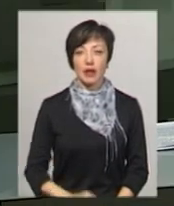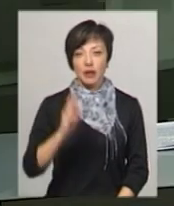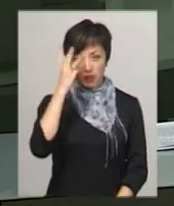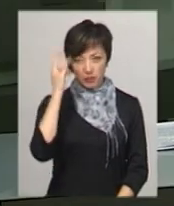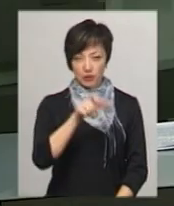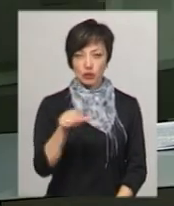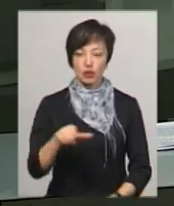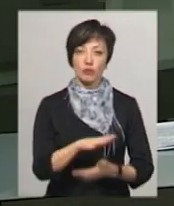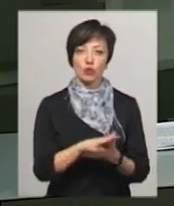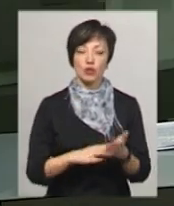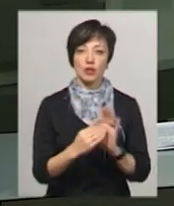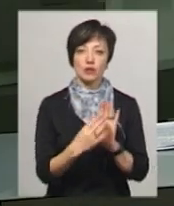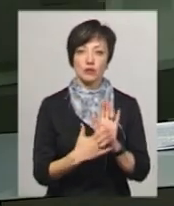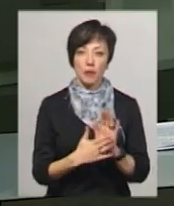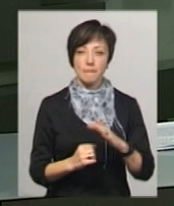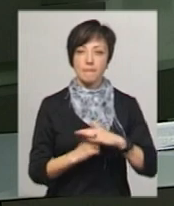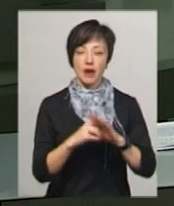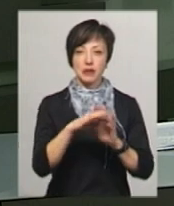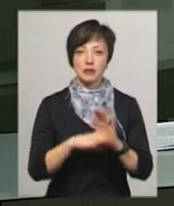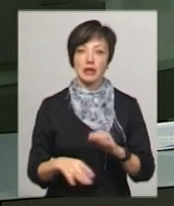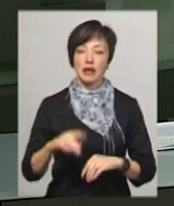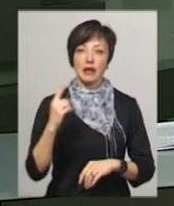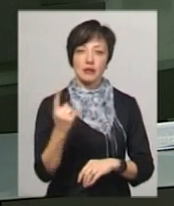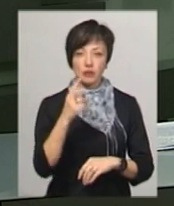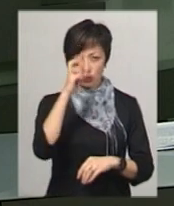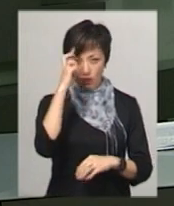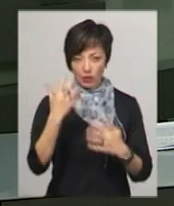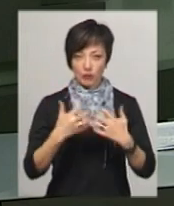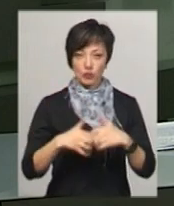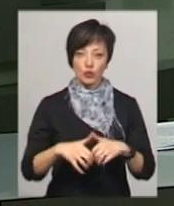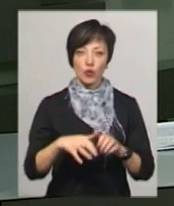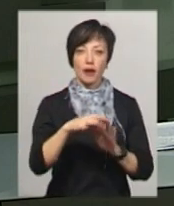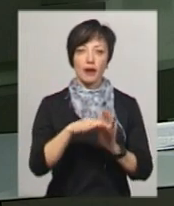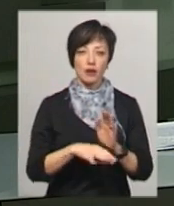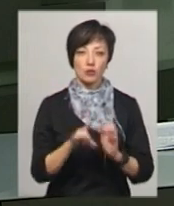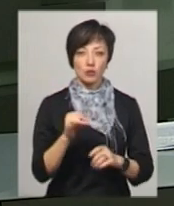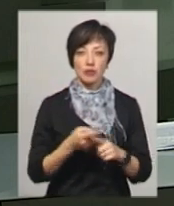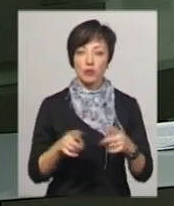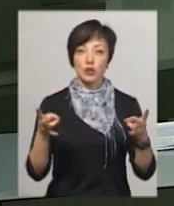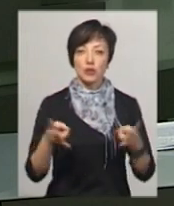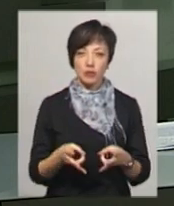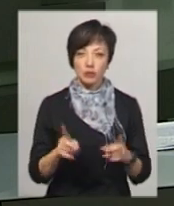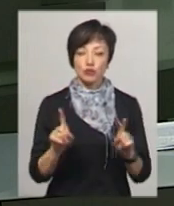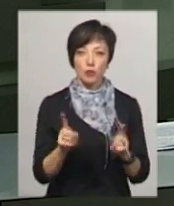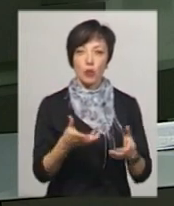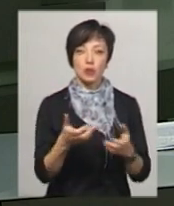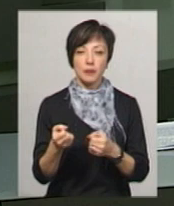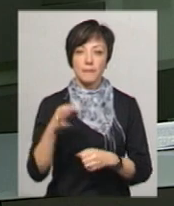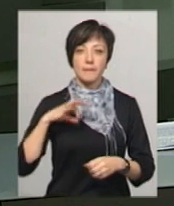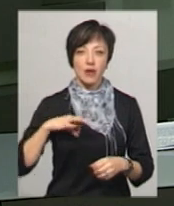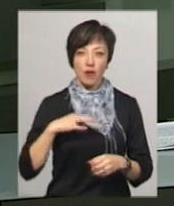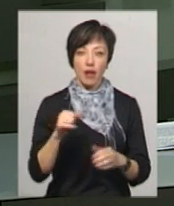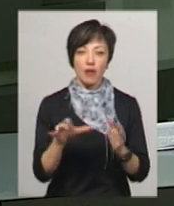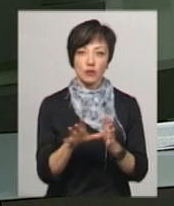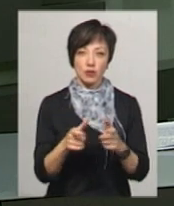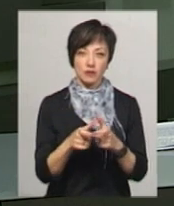Хмельничан продовжують реєструвати в базі єдиного державного автоматизованого реєстру. Це потрібно для того, щоб отримати пільговий